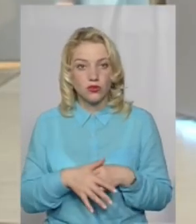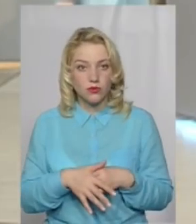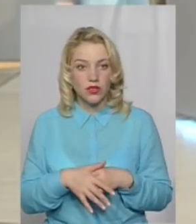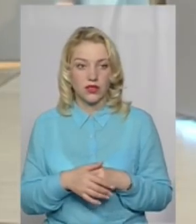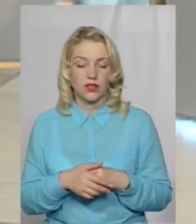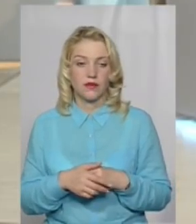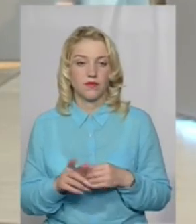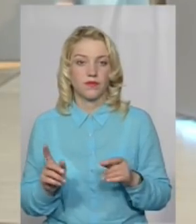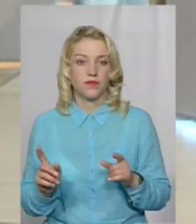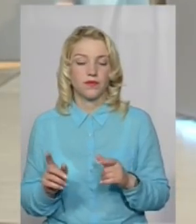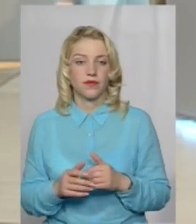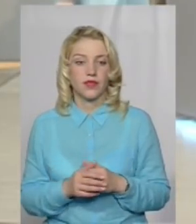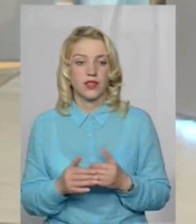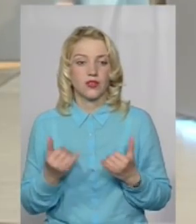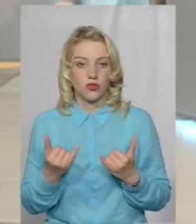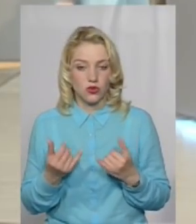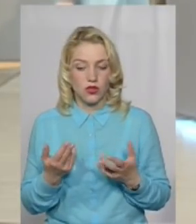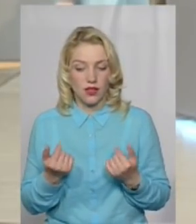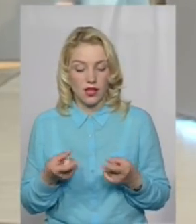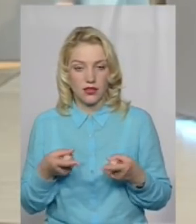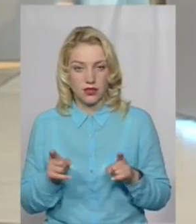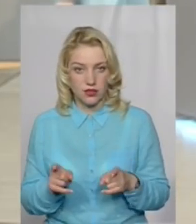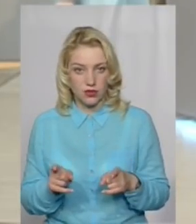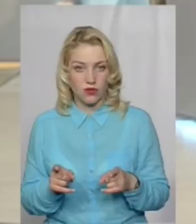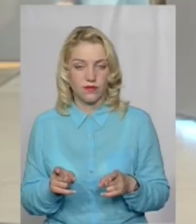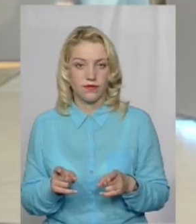сьогодні, так, дійсно,